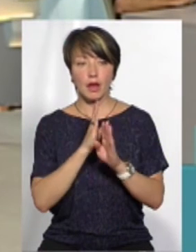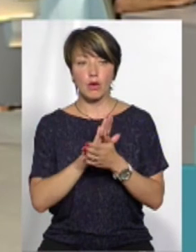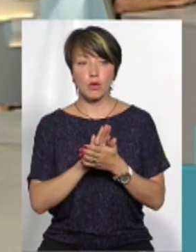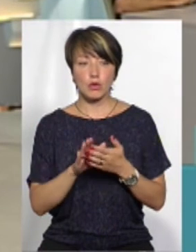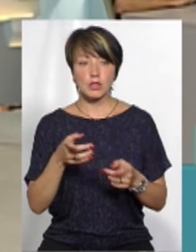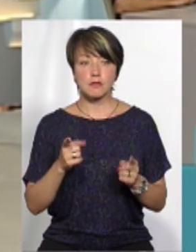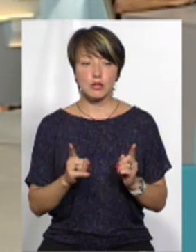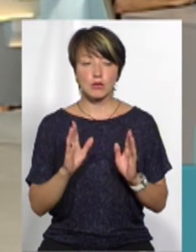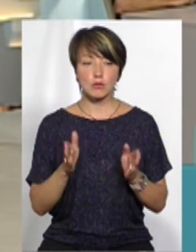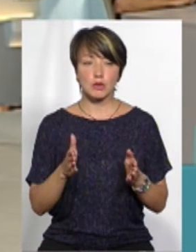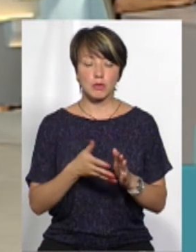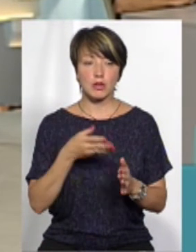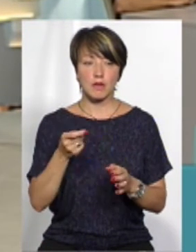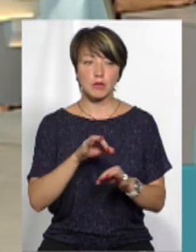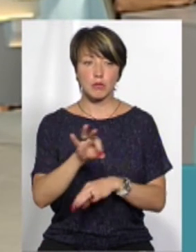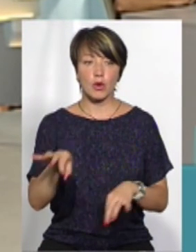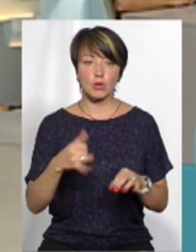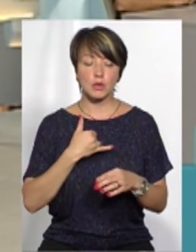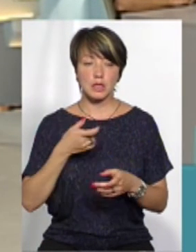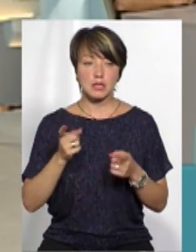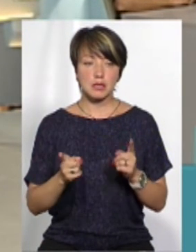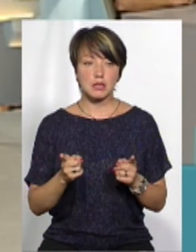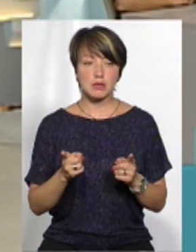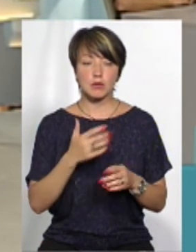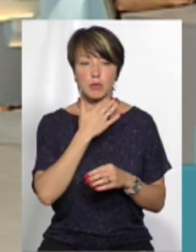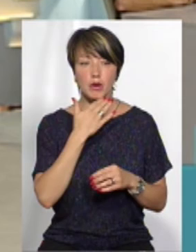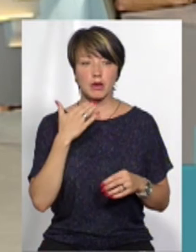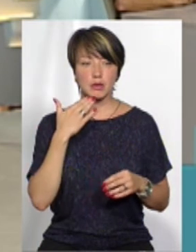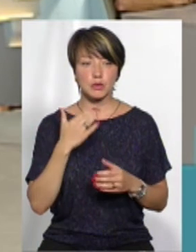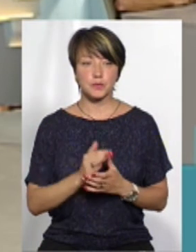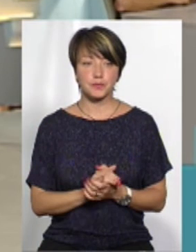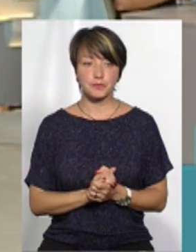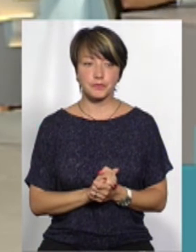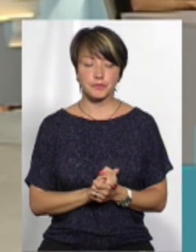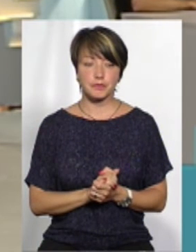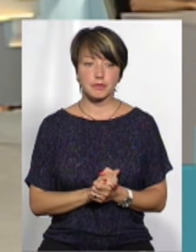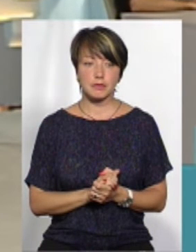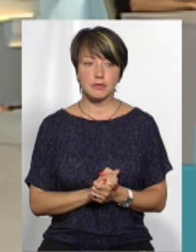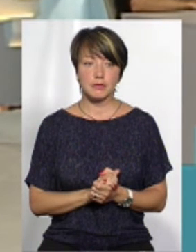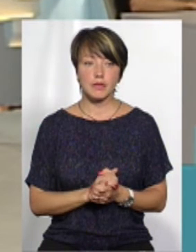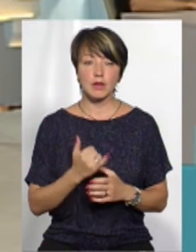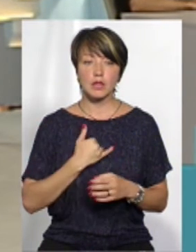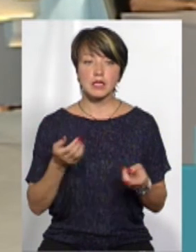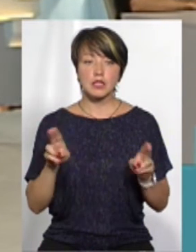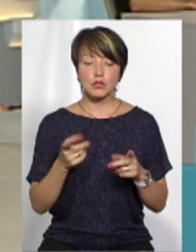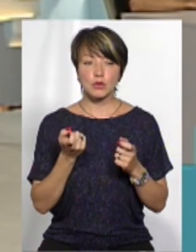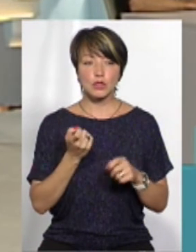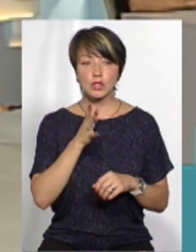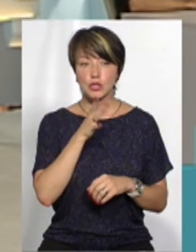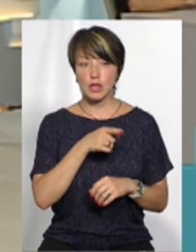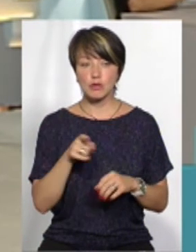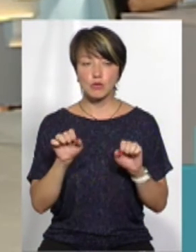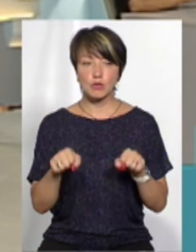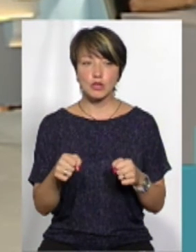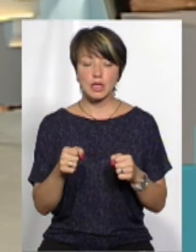екології, то, звичайно, ми будемо знову ж таки подавати проекти, бо в нас дійсно їх багато. У нас осталось трошки часу, і тому ми